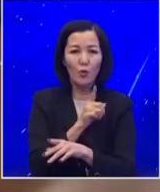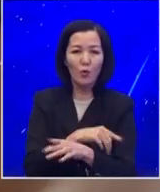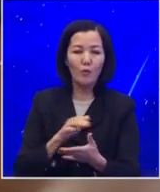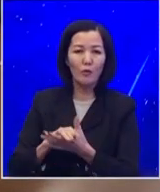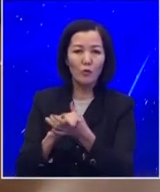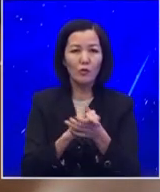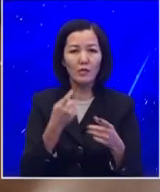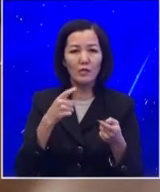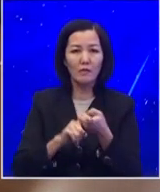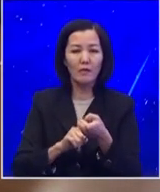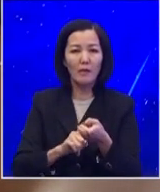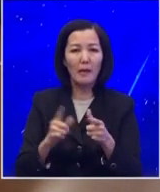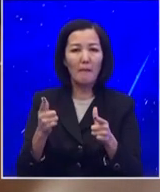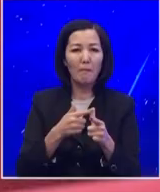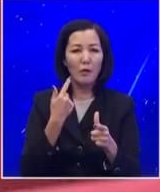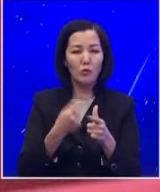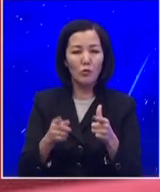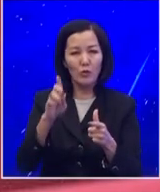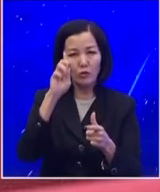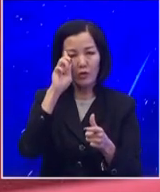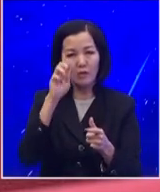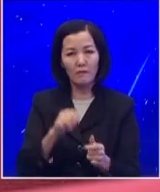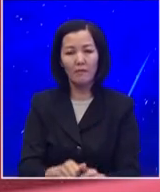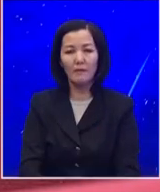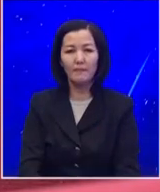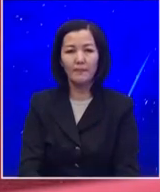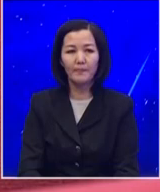дружеские связи между государствами.